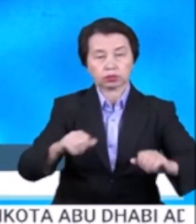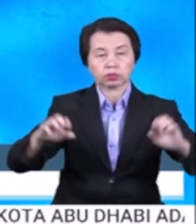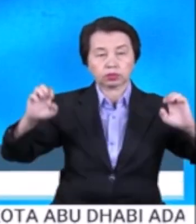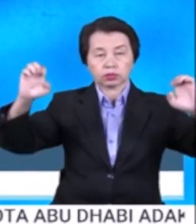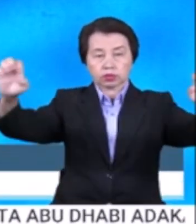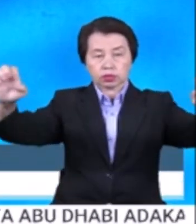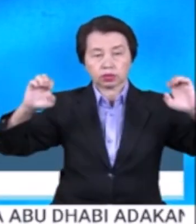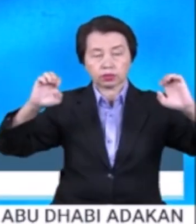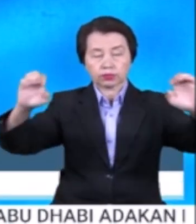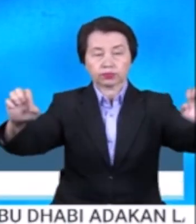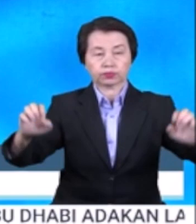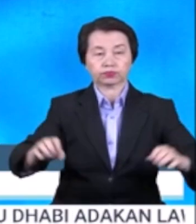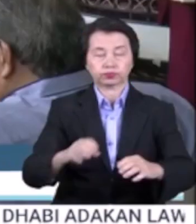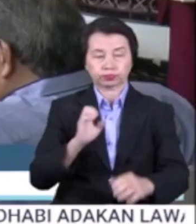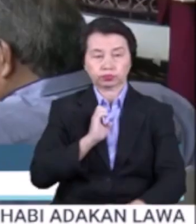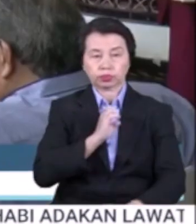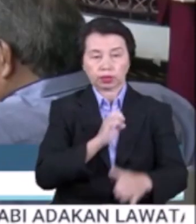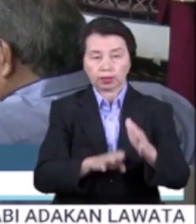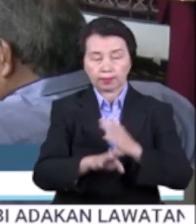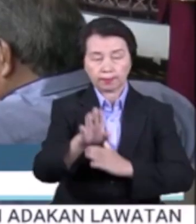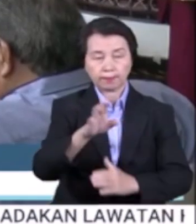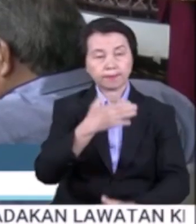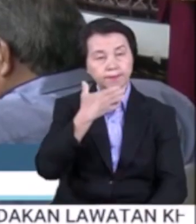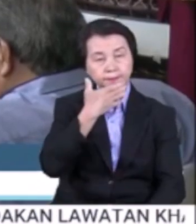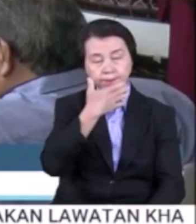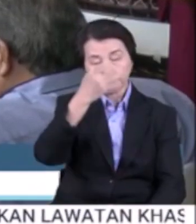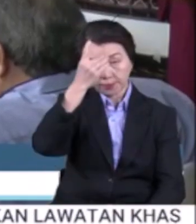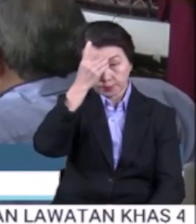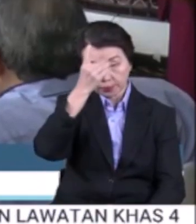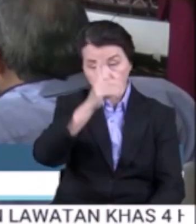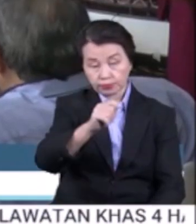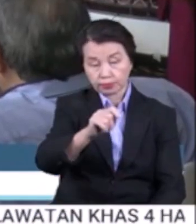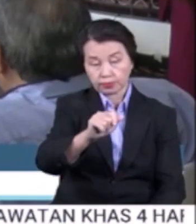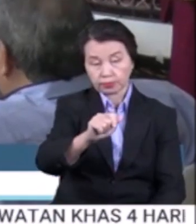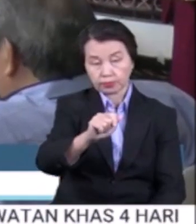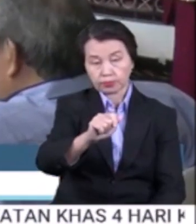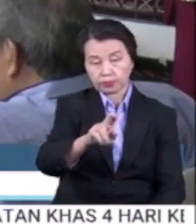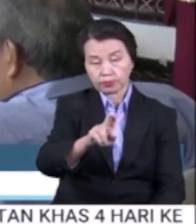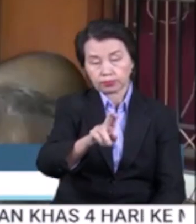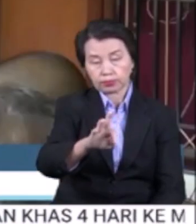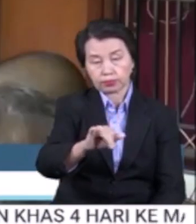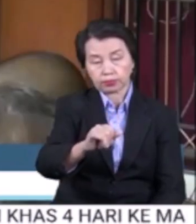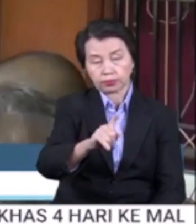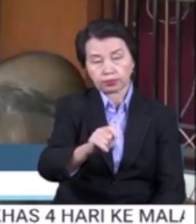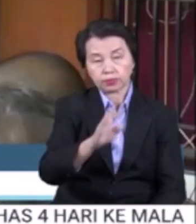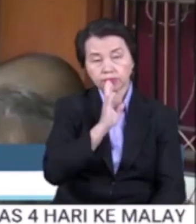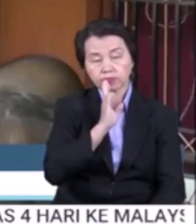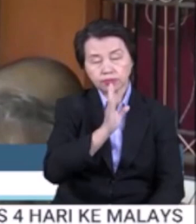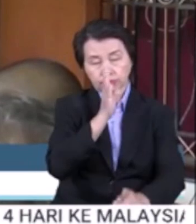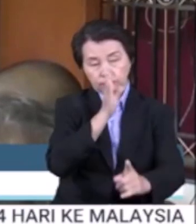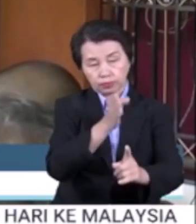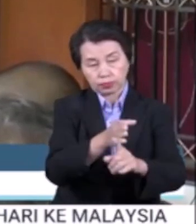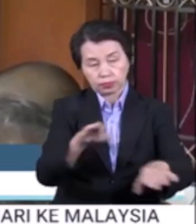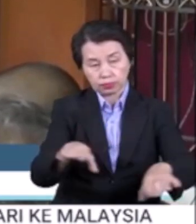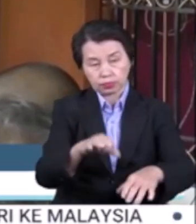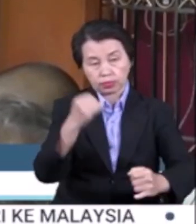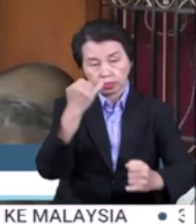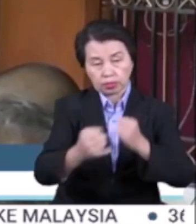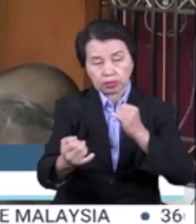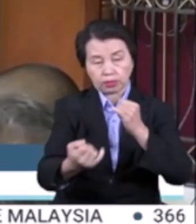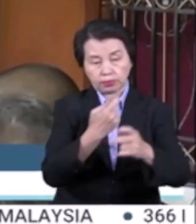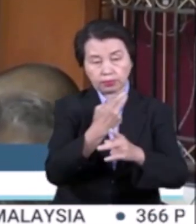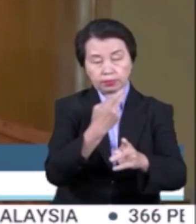riadah. Menurut Esko Pembangunan Belia dan Sukan Negeri, Datuk Muhammad Taufik Abdul Ghani, sasaran ditetapkan menjelang akhir penggal